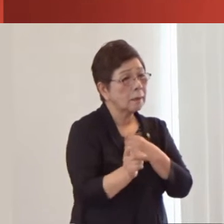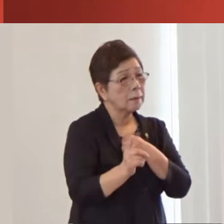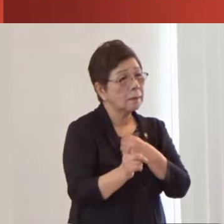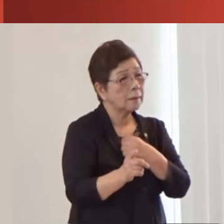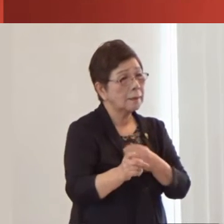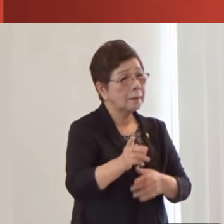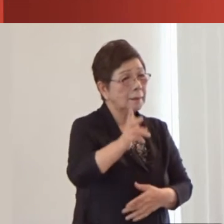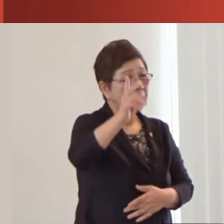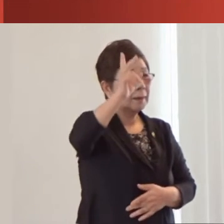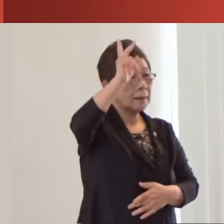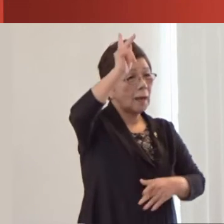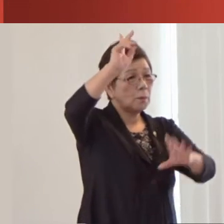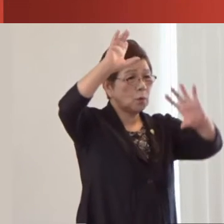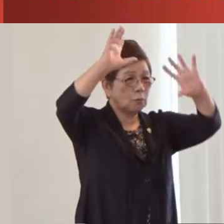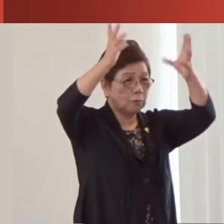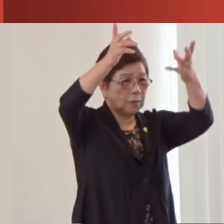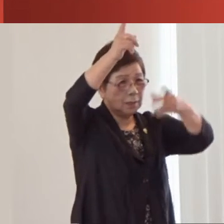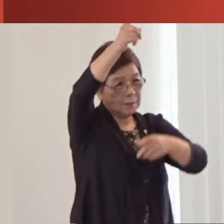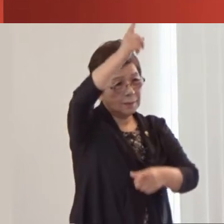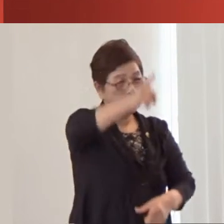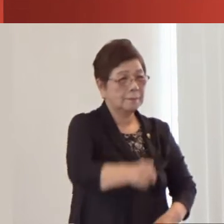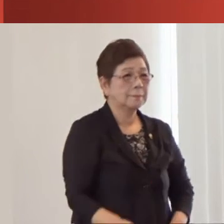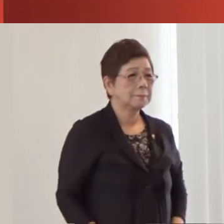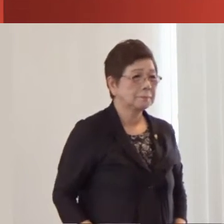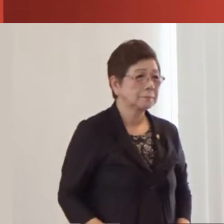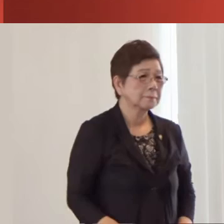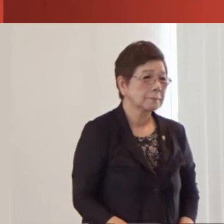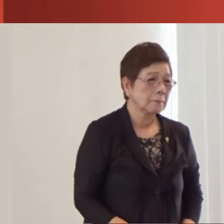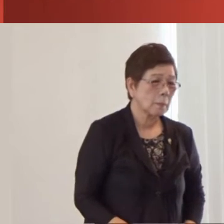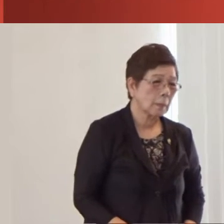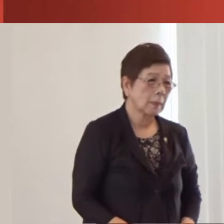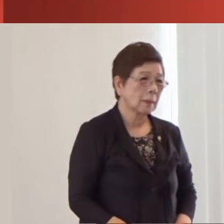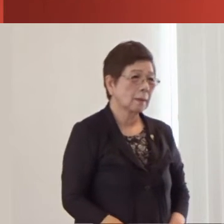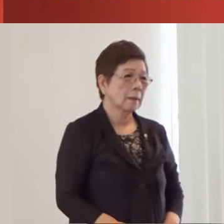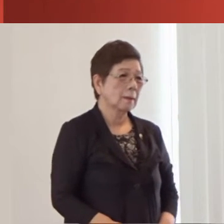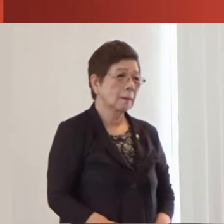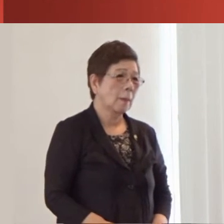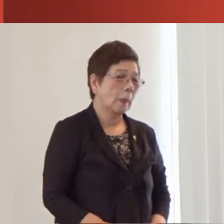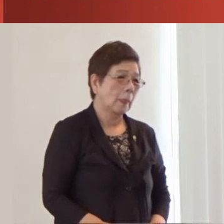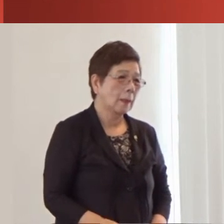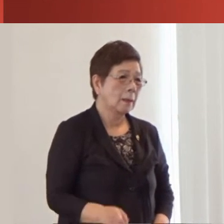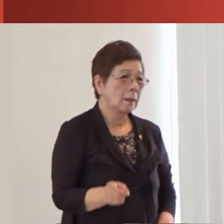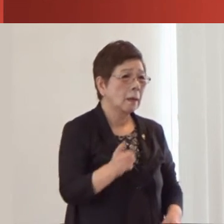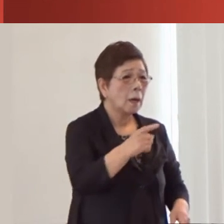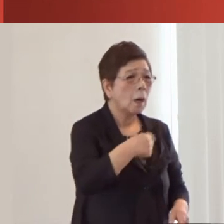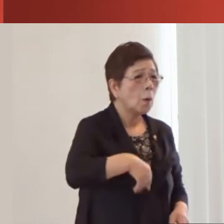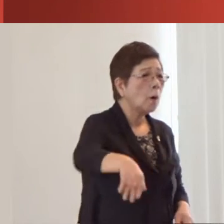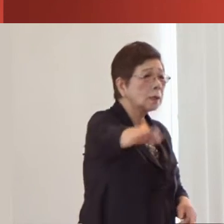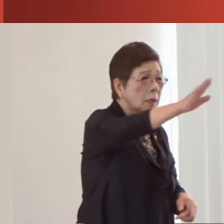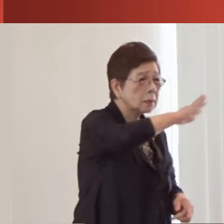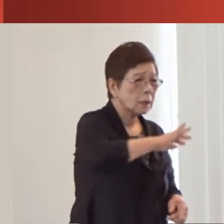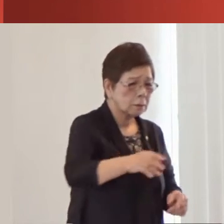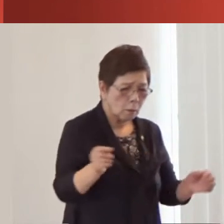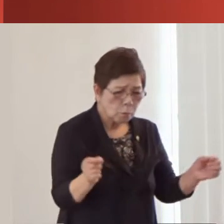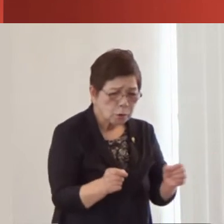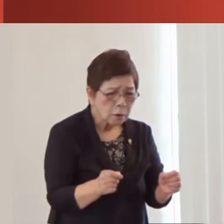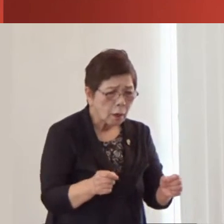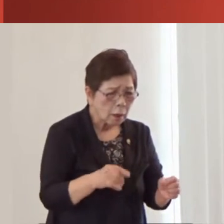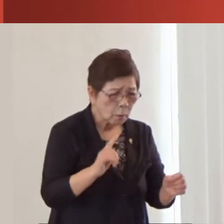神様の命です。私たちは一方で一時的な命を持っています。これは肉体の